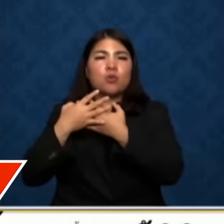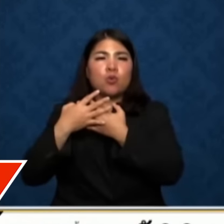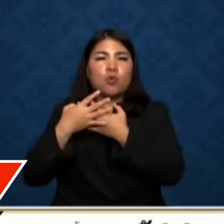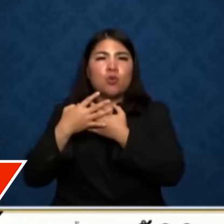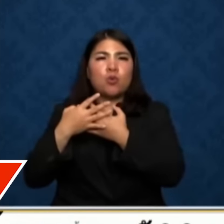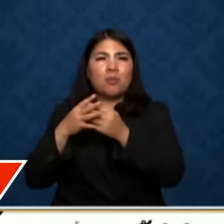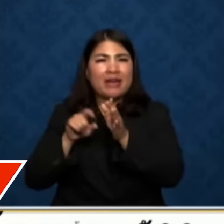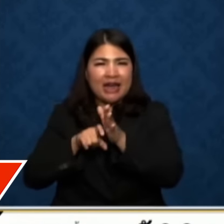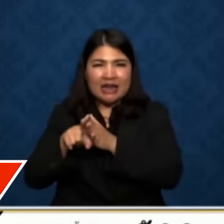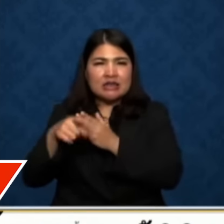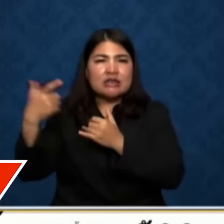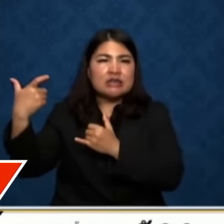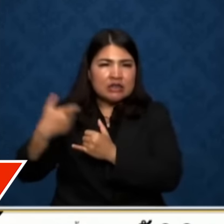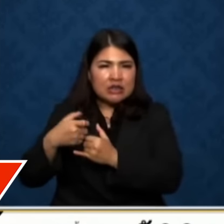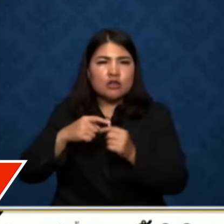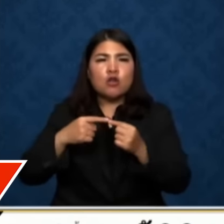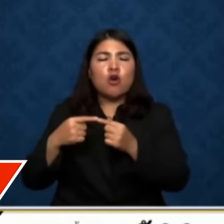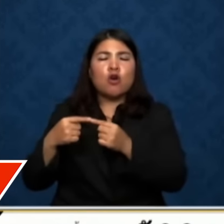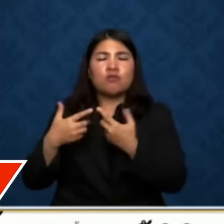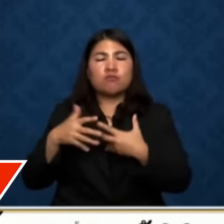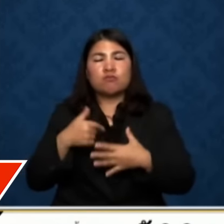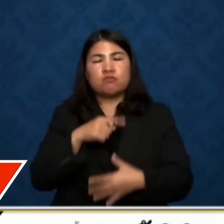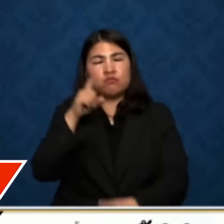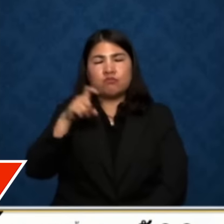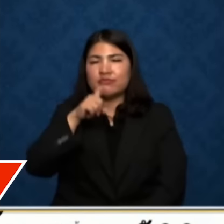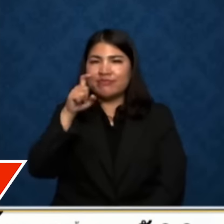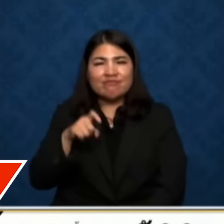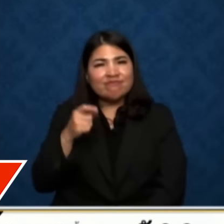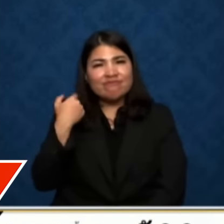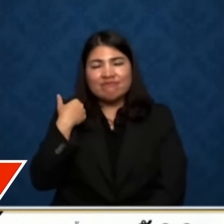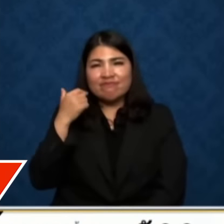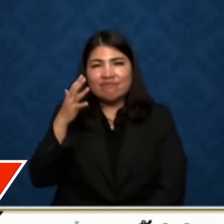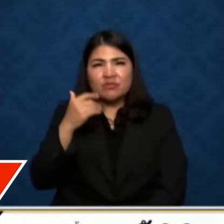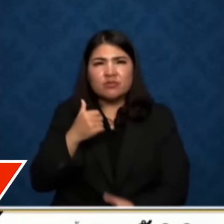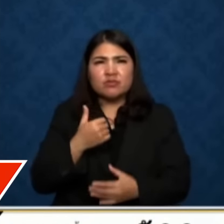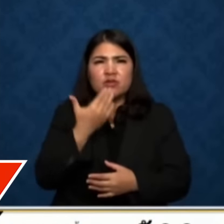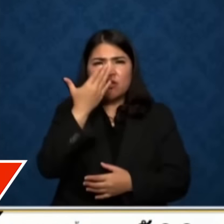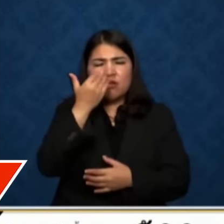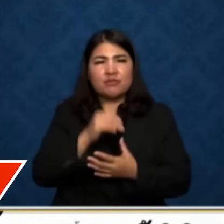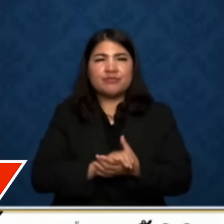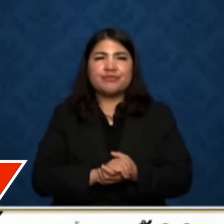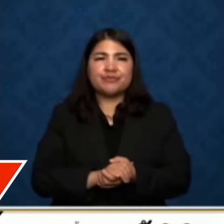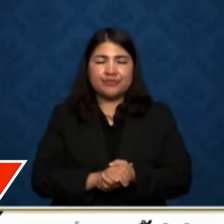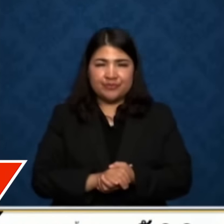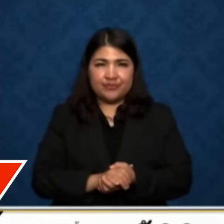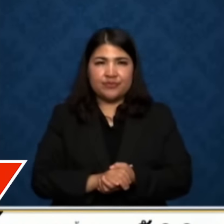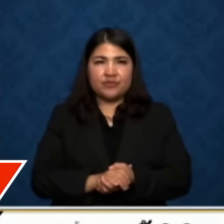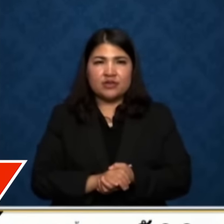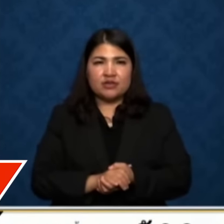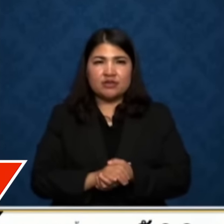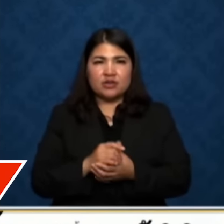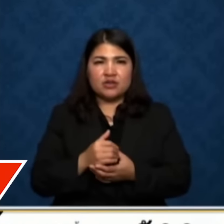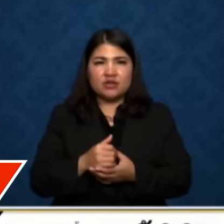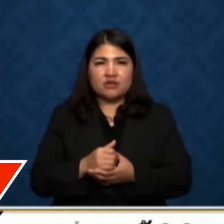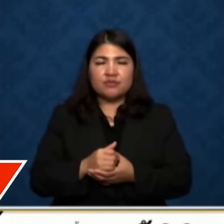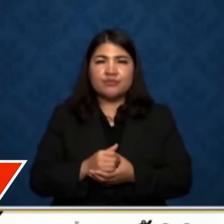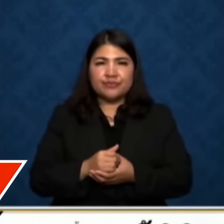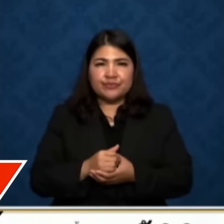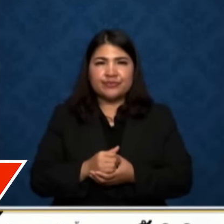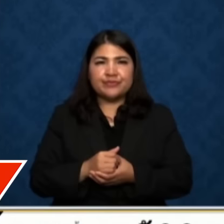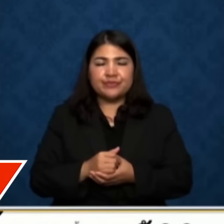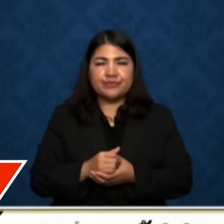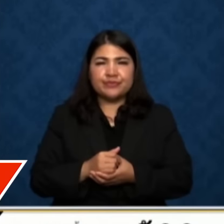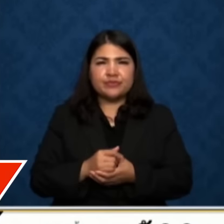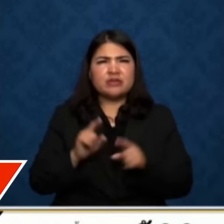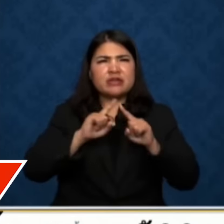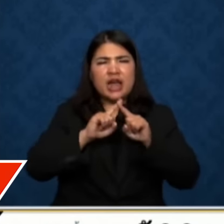อตรงไปตรงมาไม่มีใครสงสัยนะครับไม่คิดว่าเอ๊ะมีโซ่ข้อไหนที่มันจะฉีกขาดออกมา